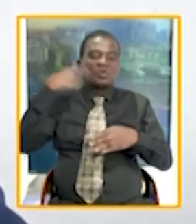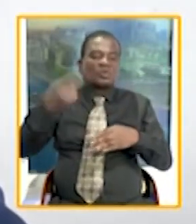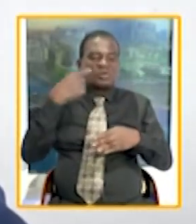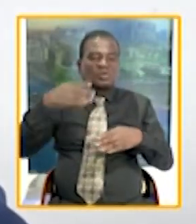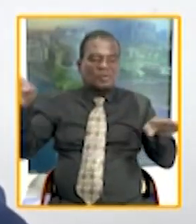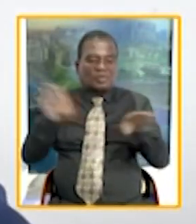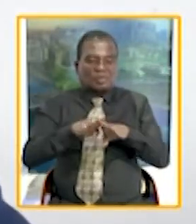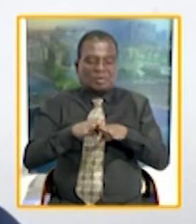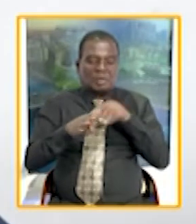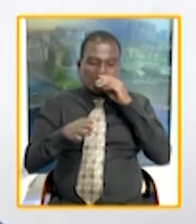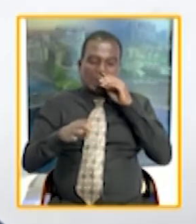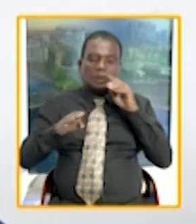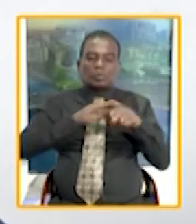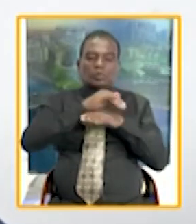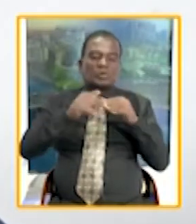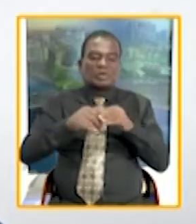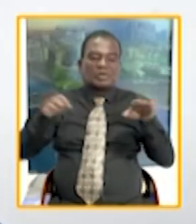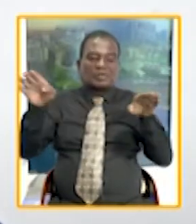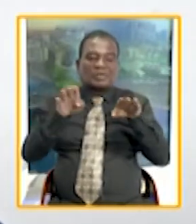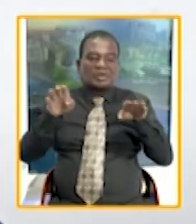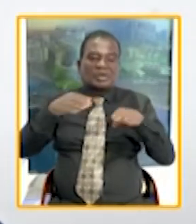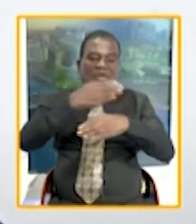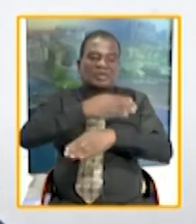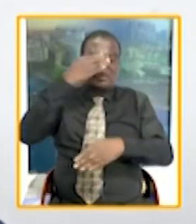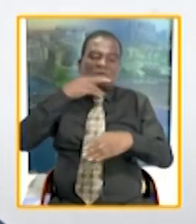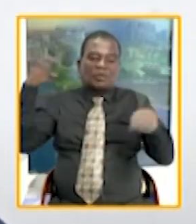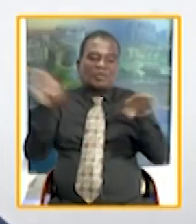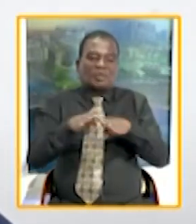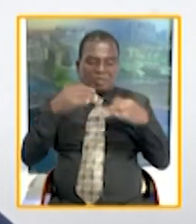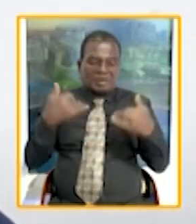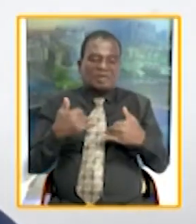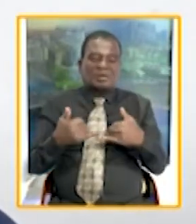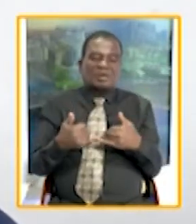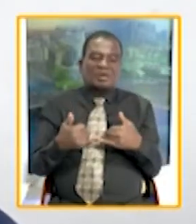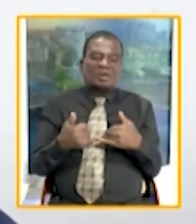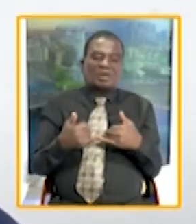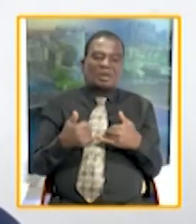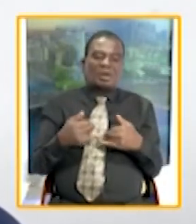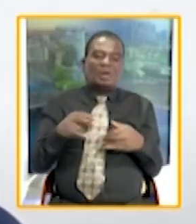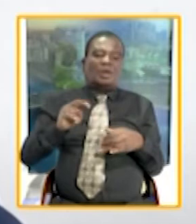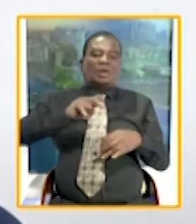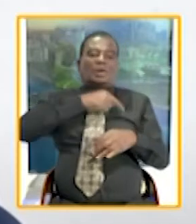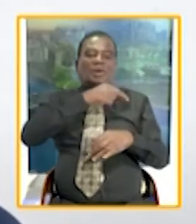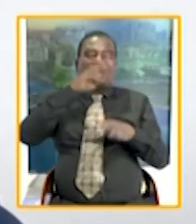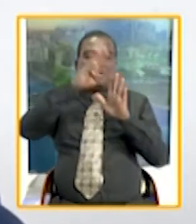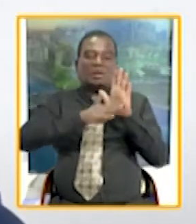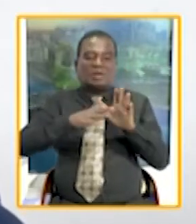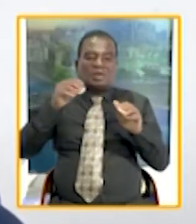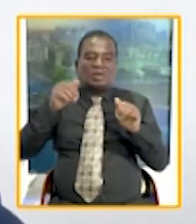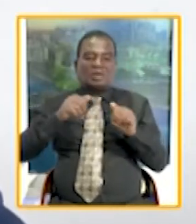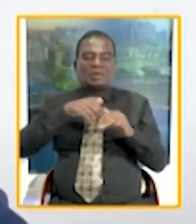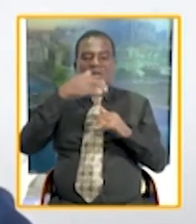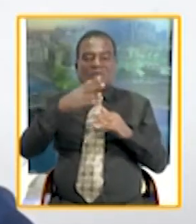Côte d'Ivoire. Toutes les frontières sont fermées actuellement. Donc, normalement, en dehors des